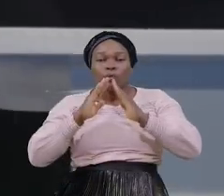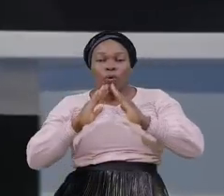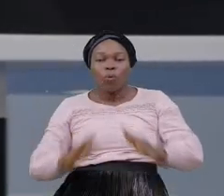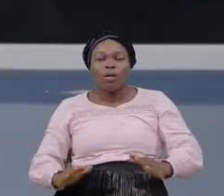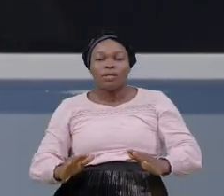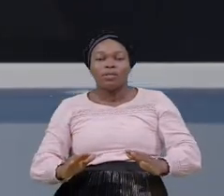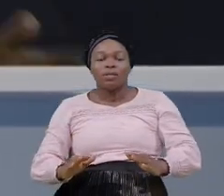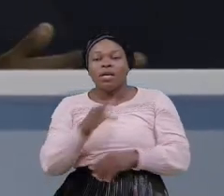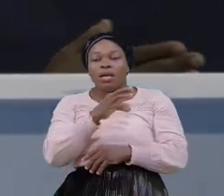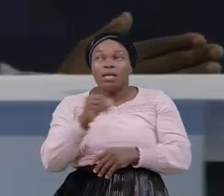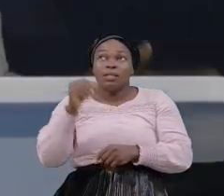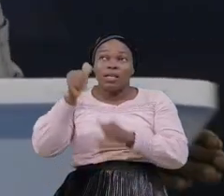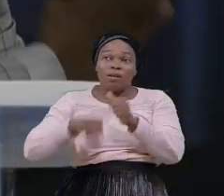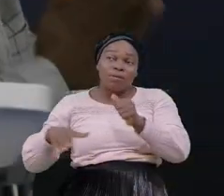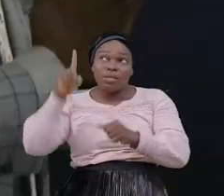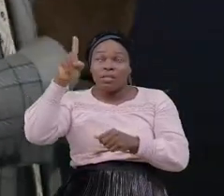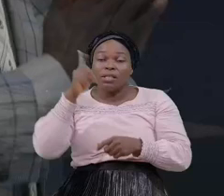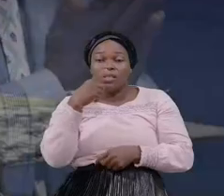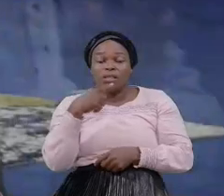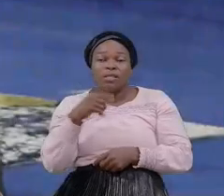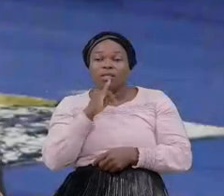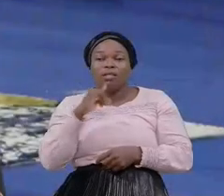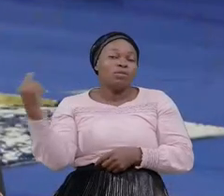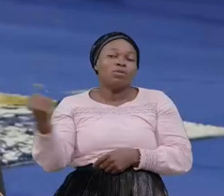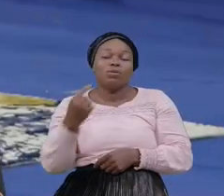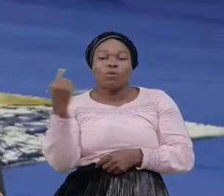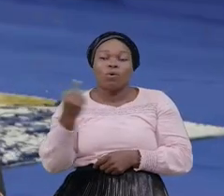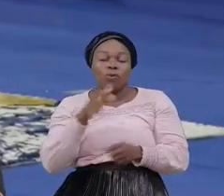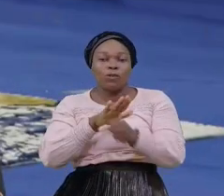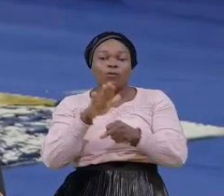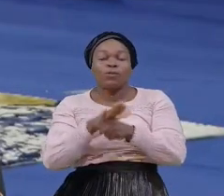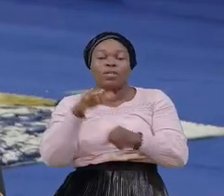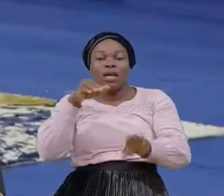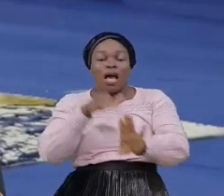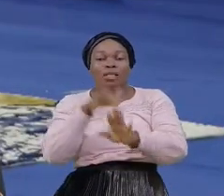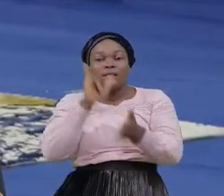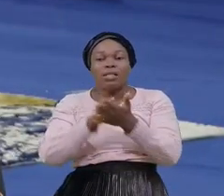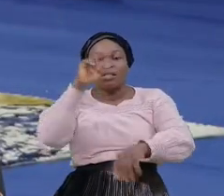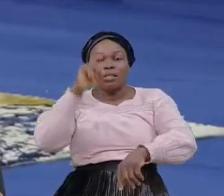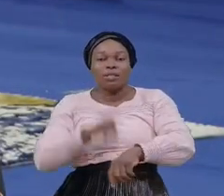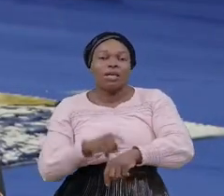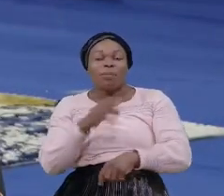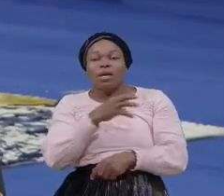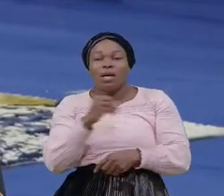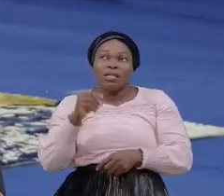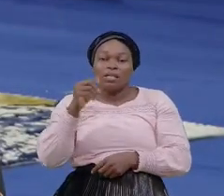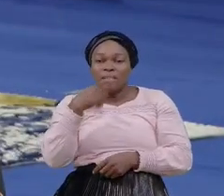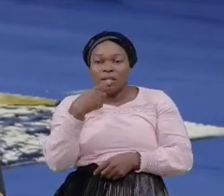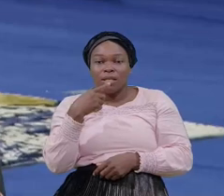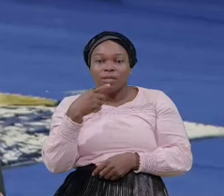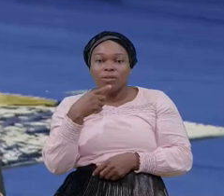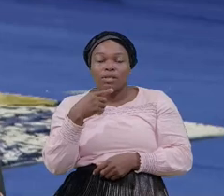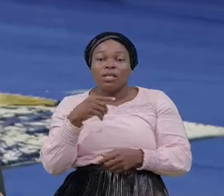cessé. » Parce que tout ce qu'il dit s'accomplit toujours en ce moment-là. Et